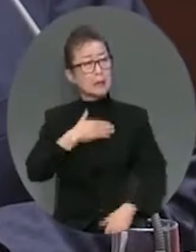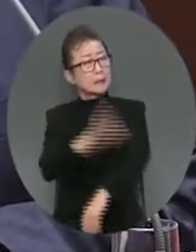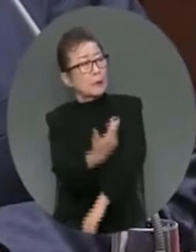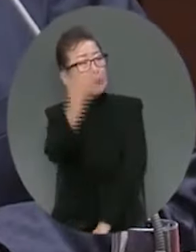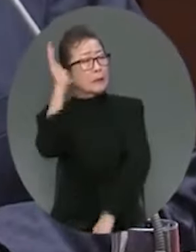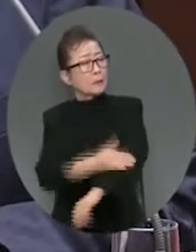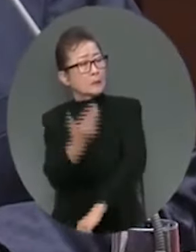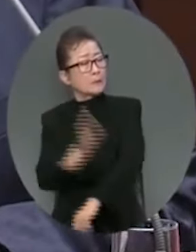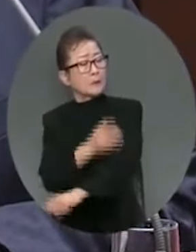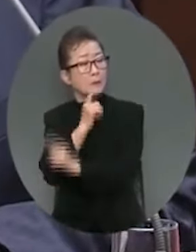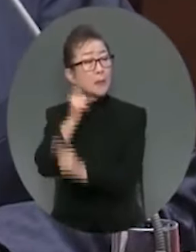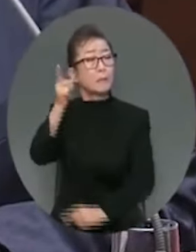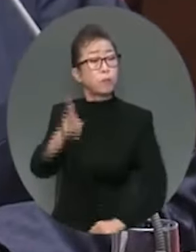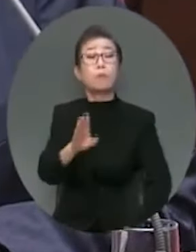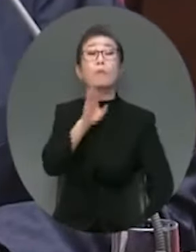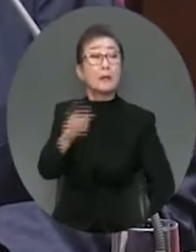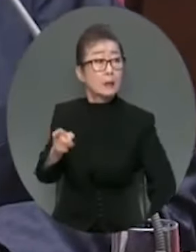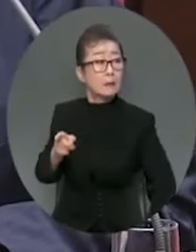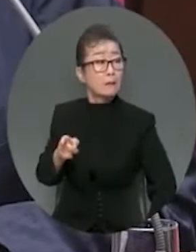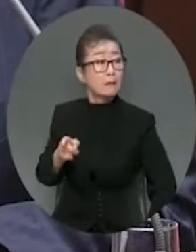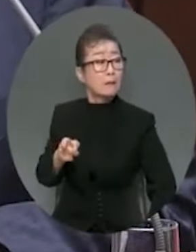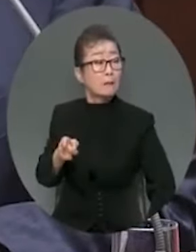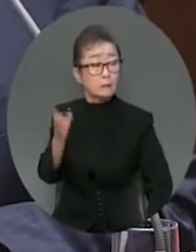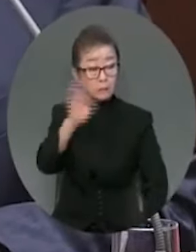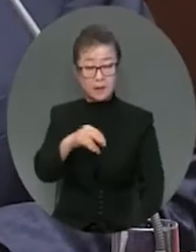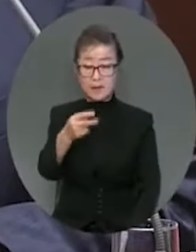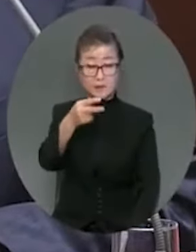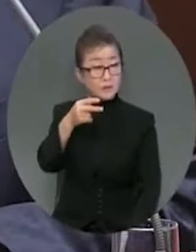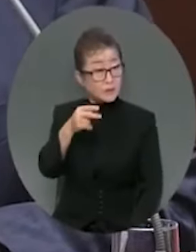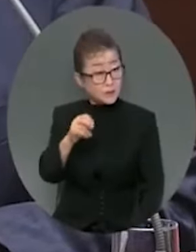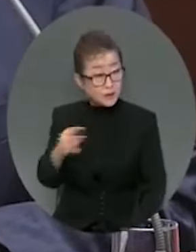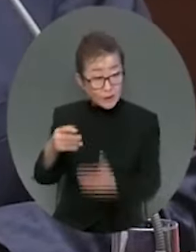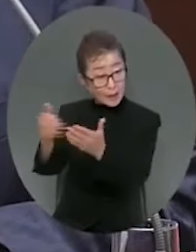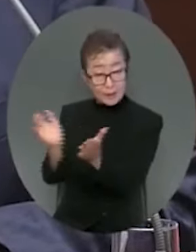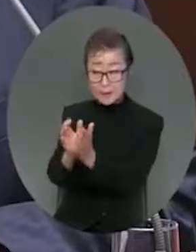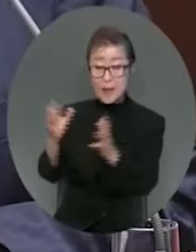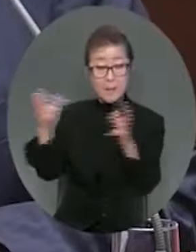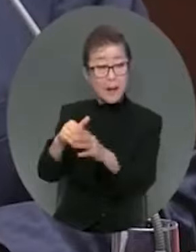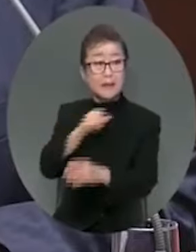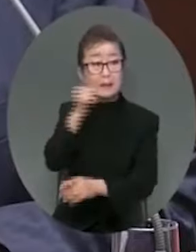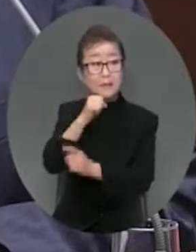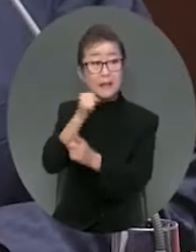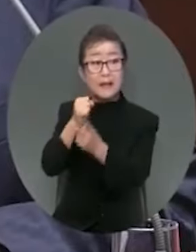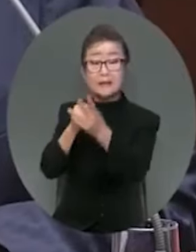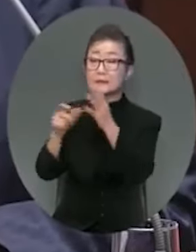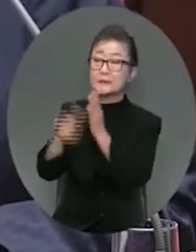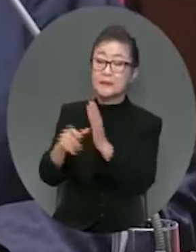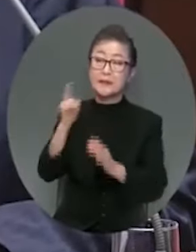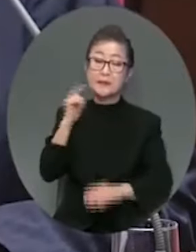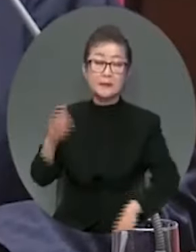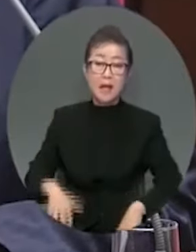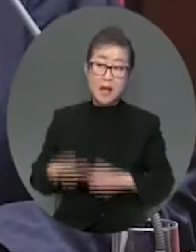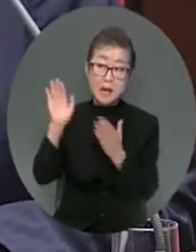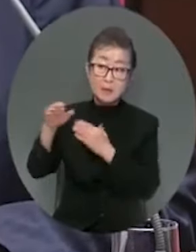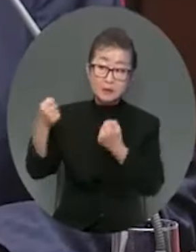했는데 여당 당선자들 모여놓고 예상권, 거부권이 있으니까